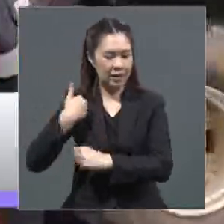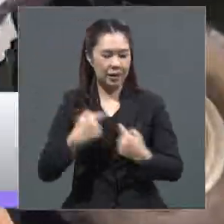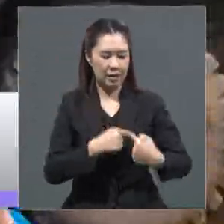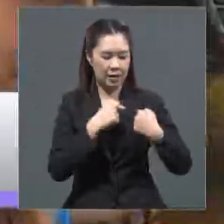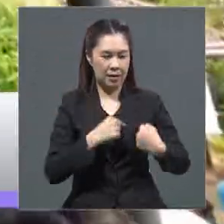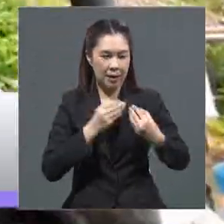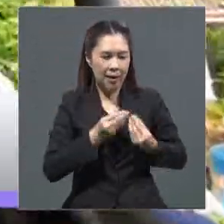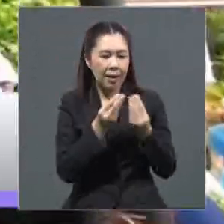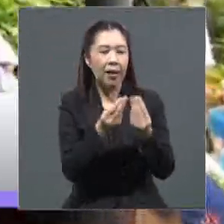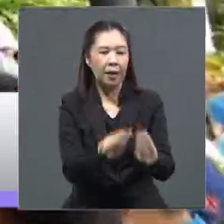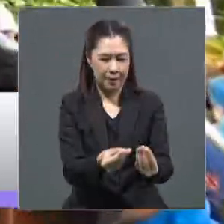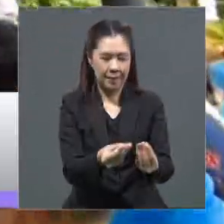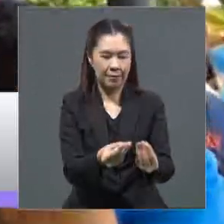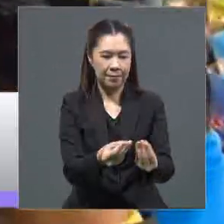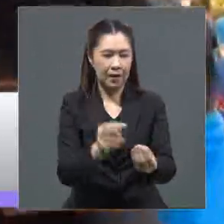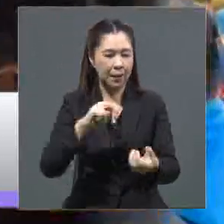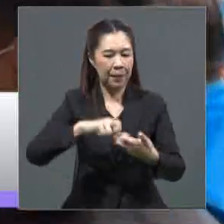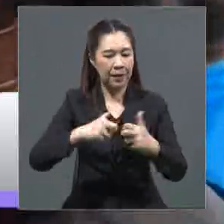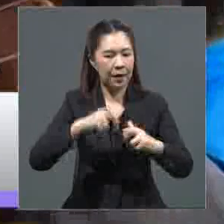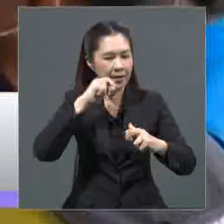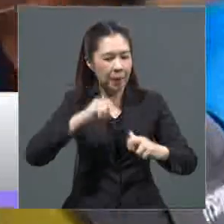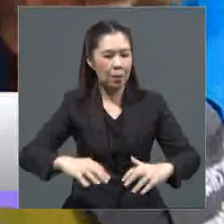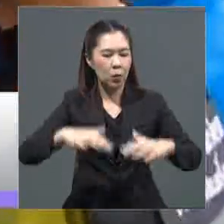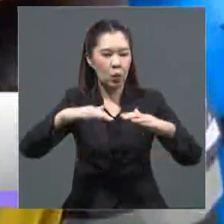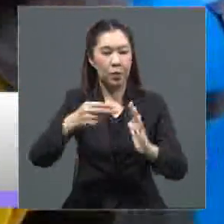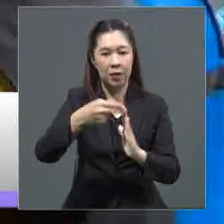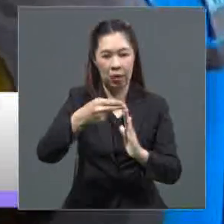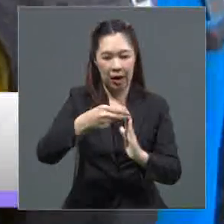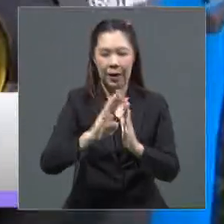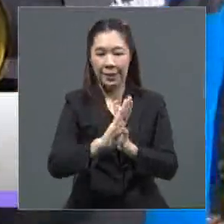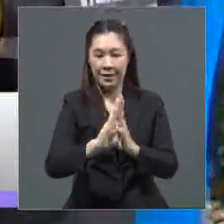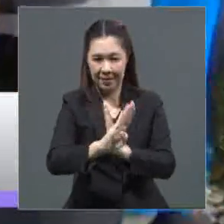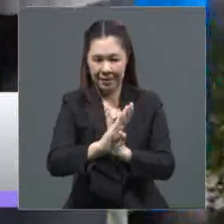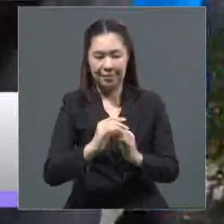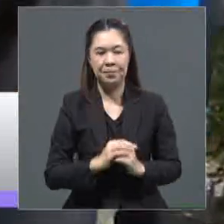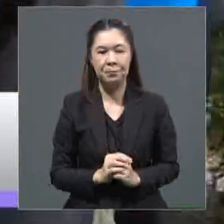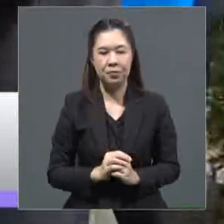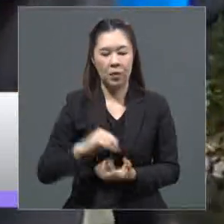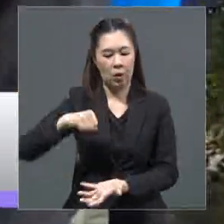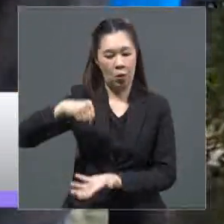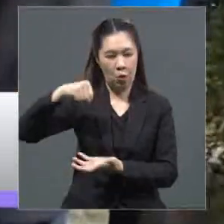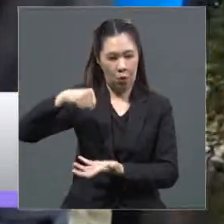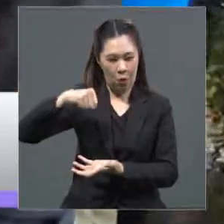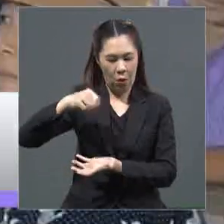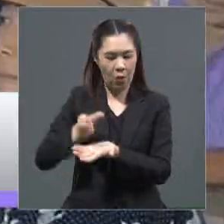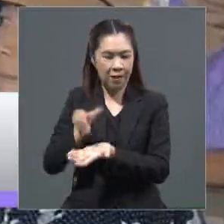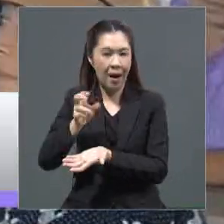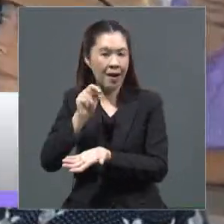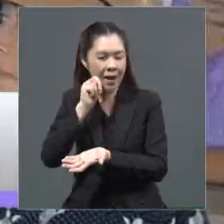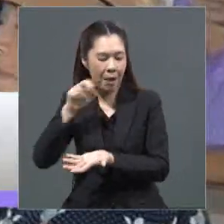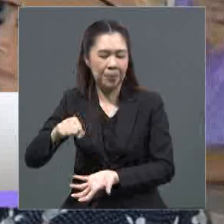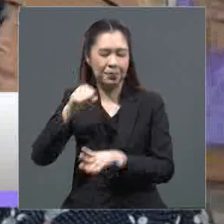และสำรวจความเสียหายจากสถานการณ์น้ำท่วมในจังหวัดหนองคายและจังหวัดบึงกานะครับโดยได้นำถุงยังชีพและน้ำดื่มมามอบให้